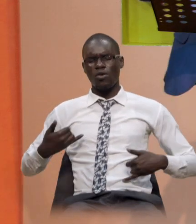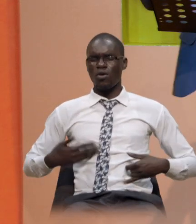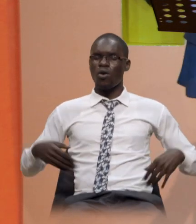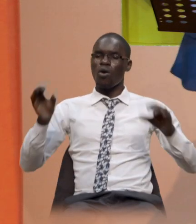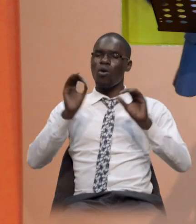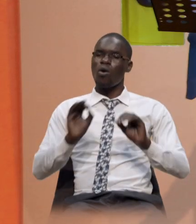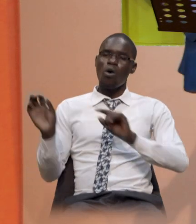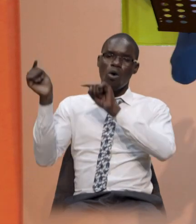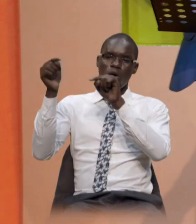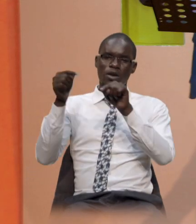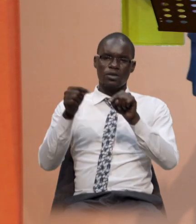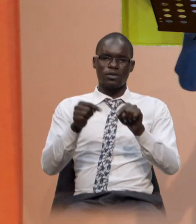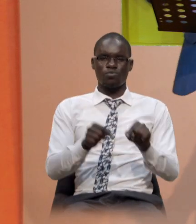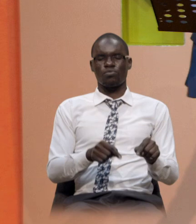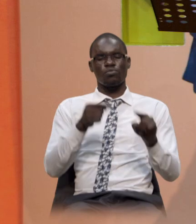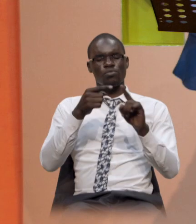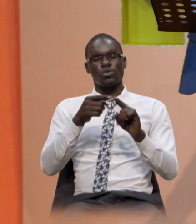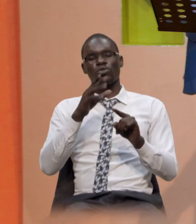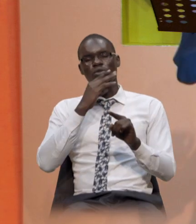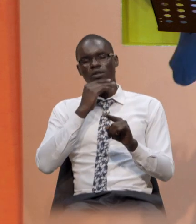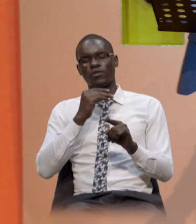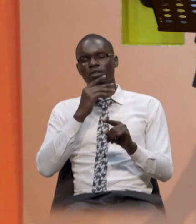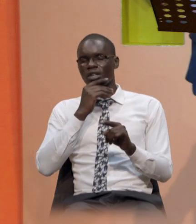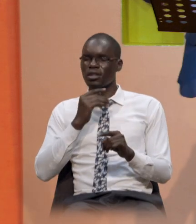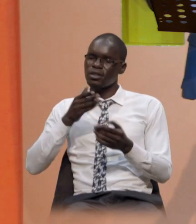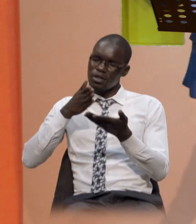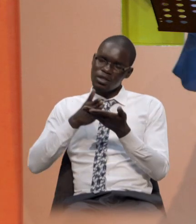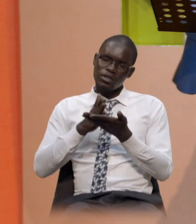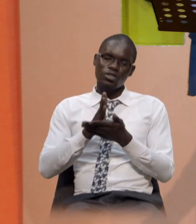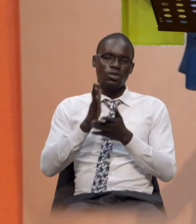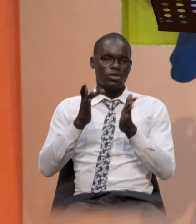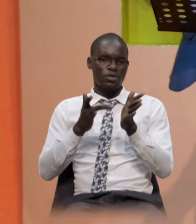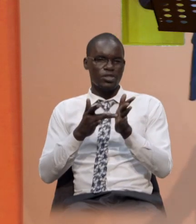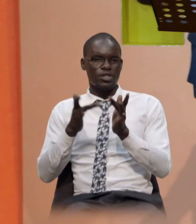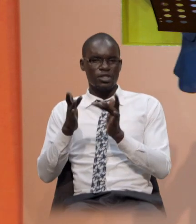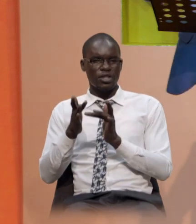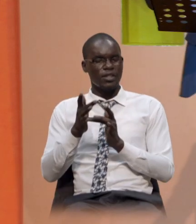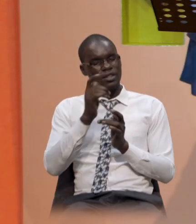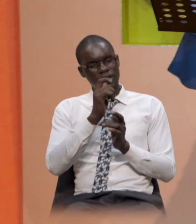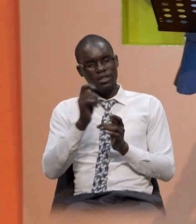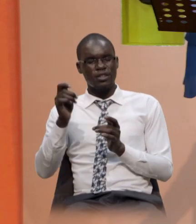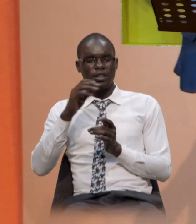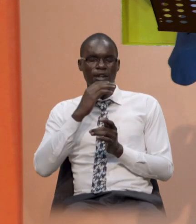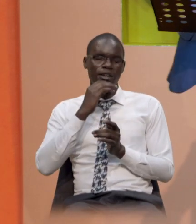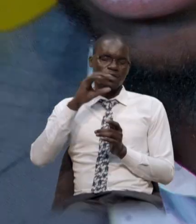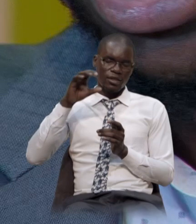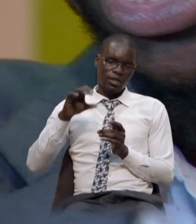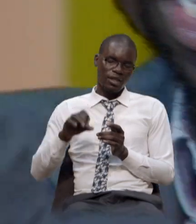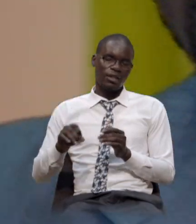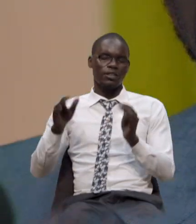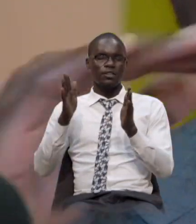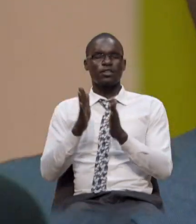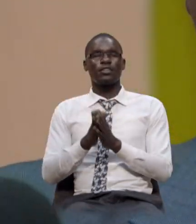wafurahi, na uje kwa Baba, kwa Yesu